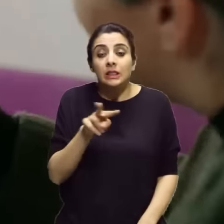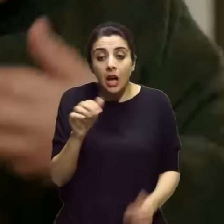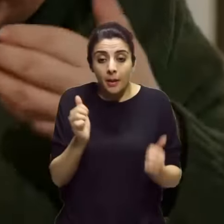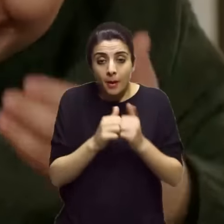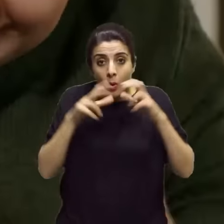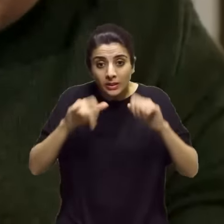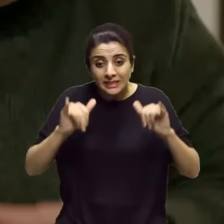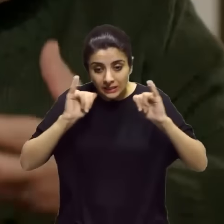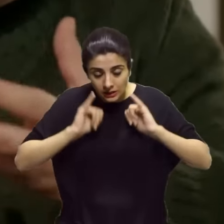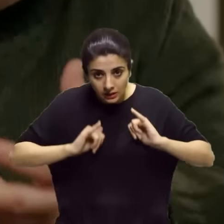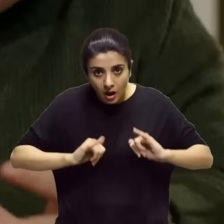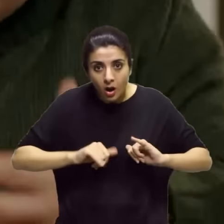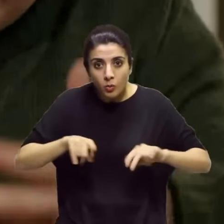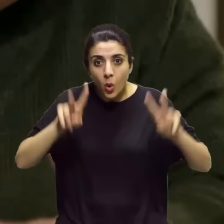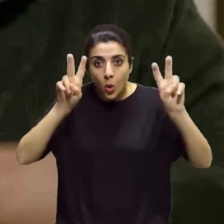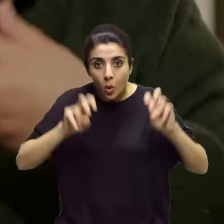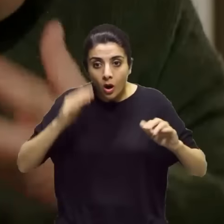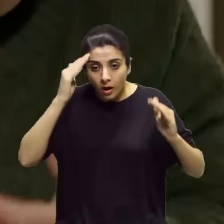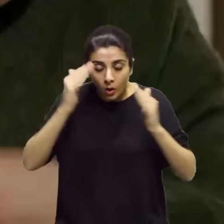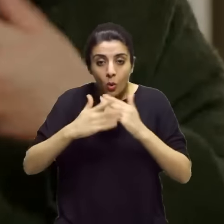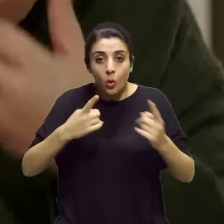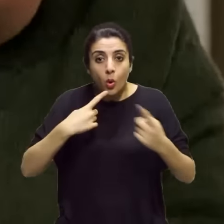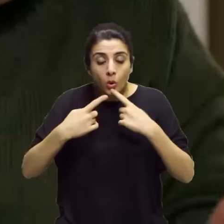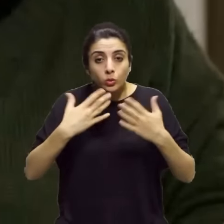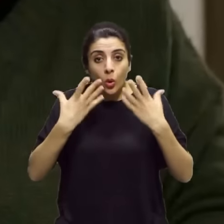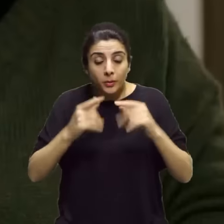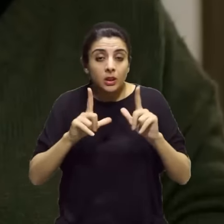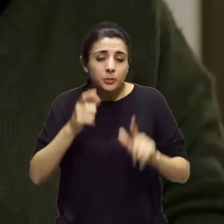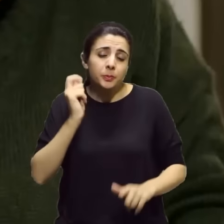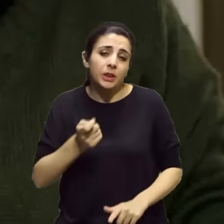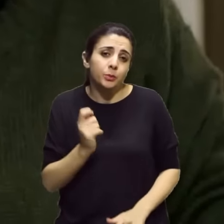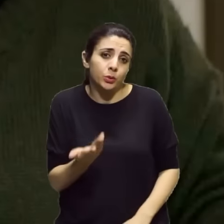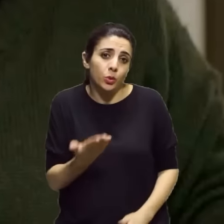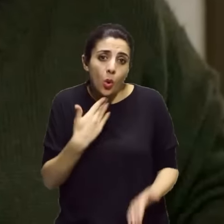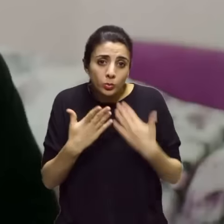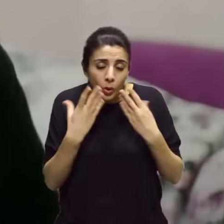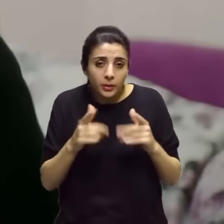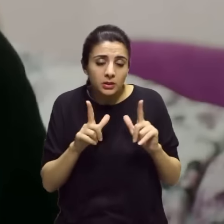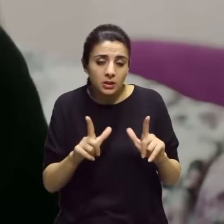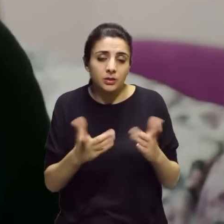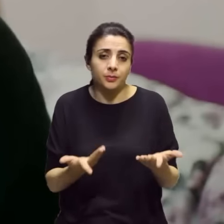oturup sakin sakin bunu uzlaşarak konuşmanız şart. Şart yani.